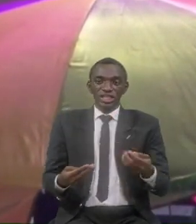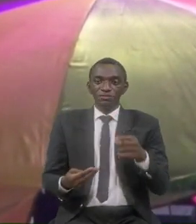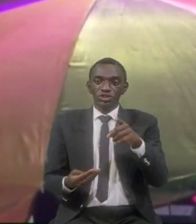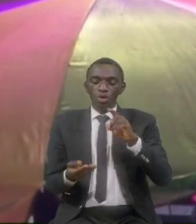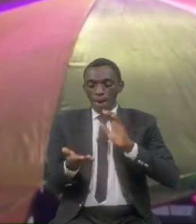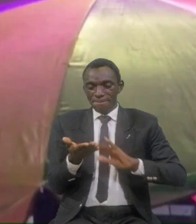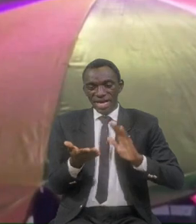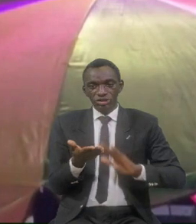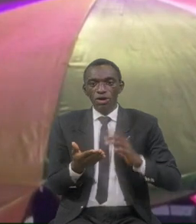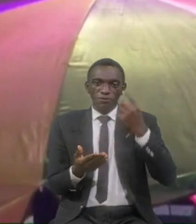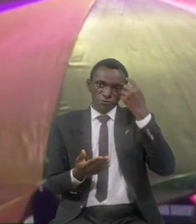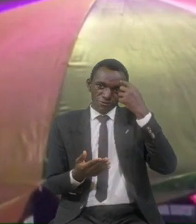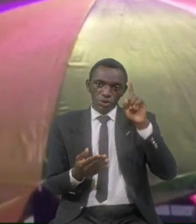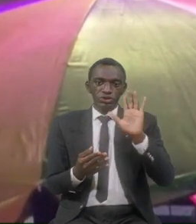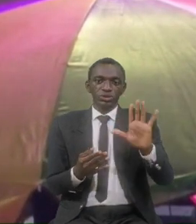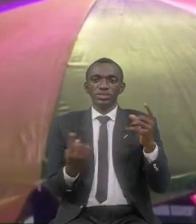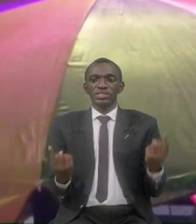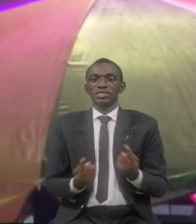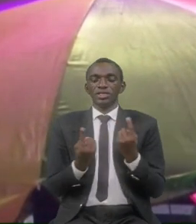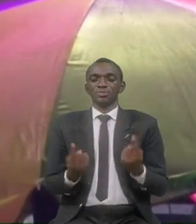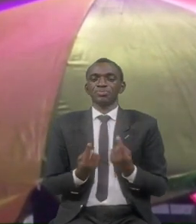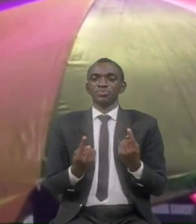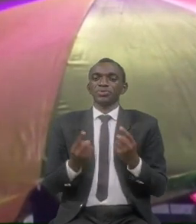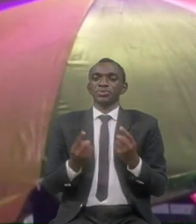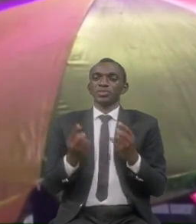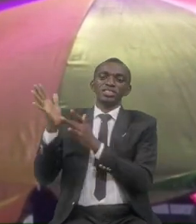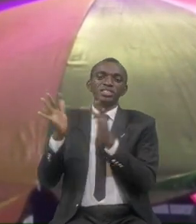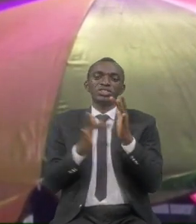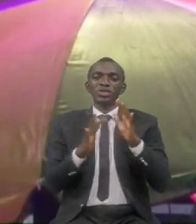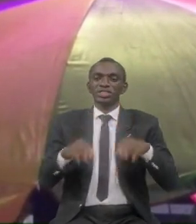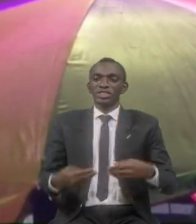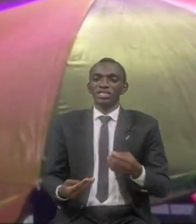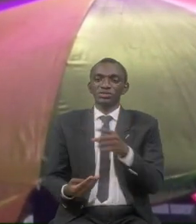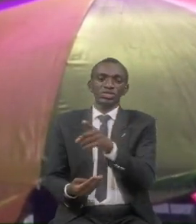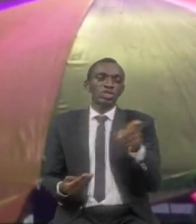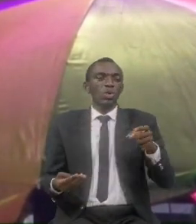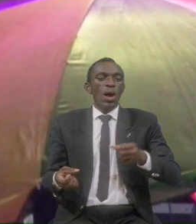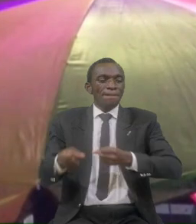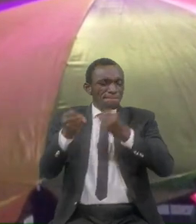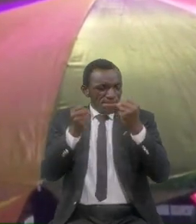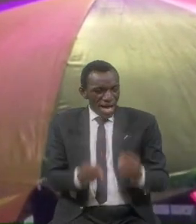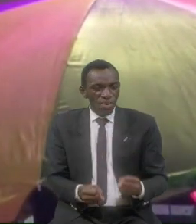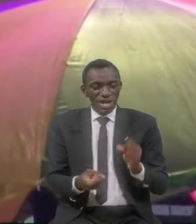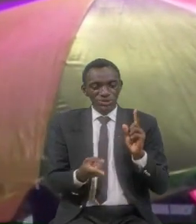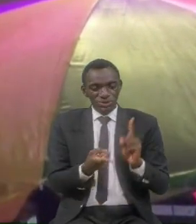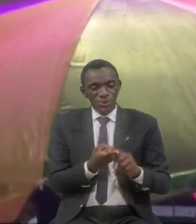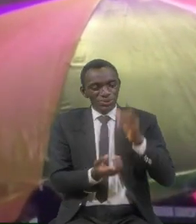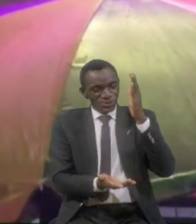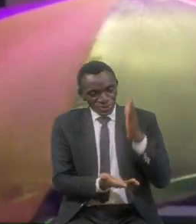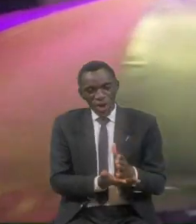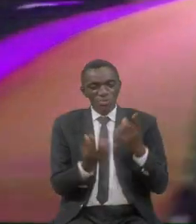gitagaan og pardon og pagpasaylo sa impit sa imong sala. Power over your sin. Gahom sa mga sala.